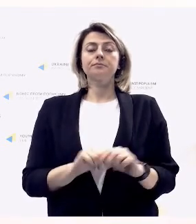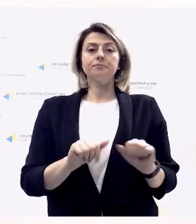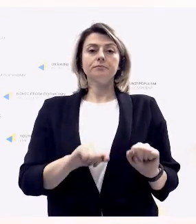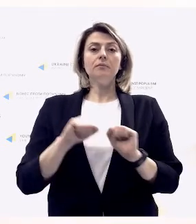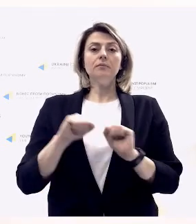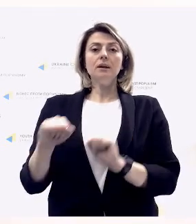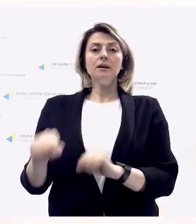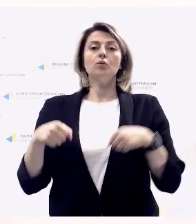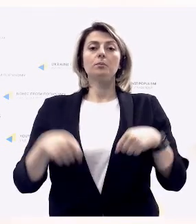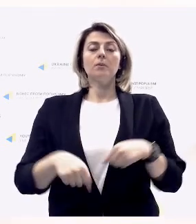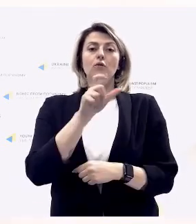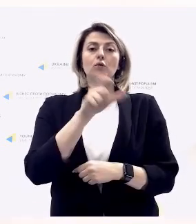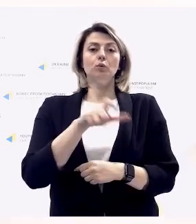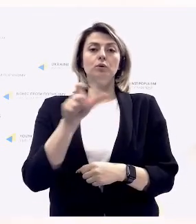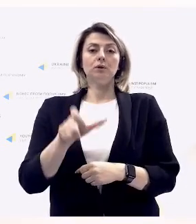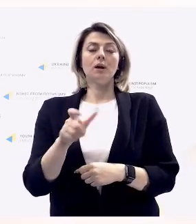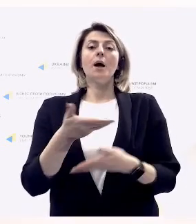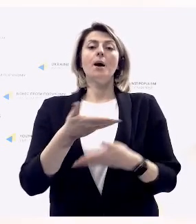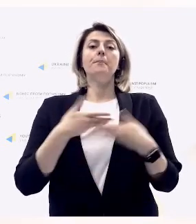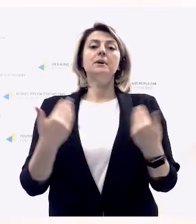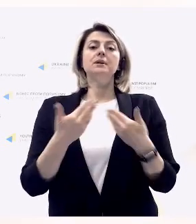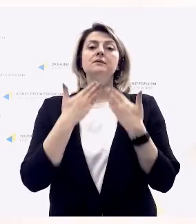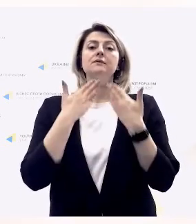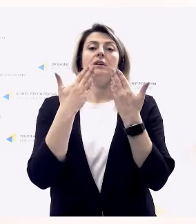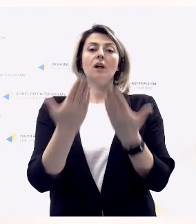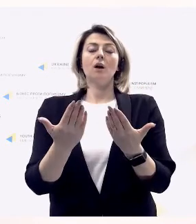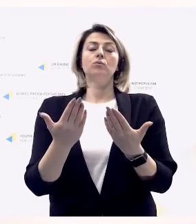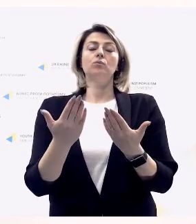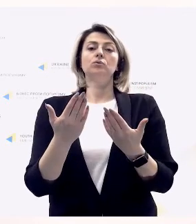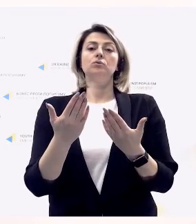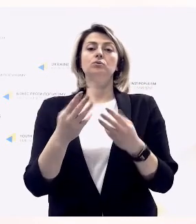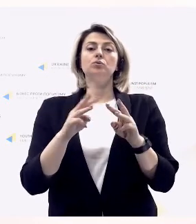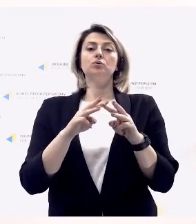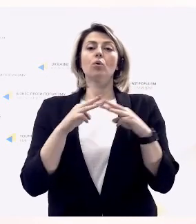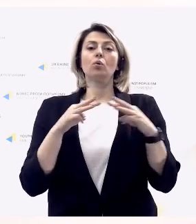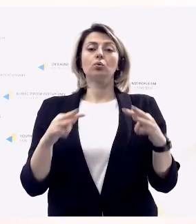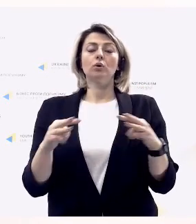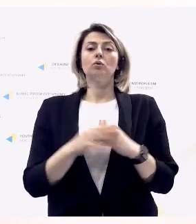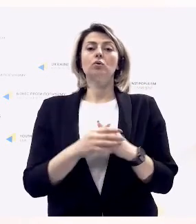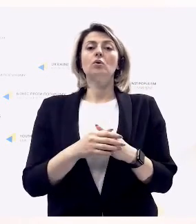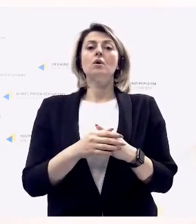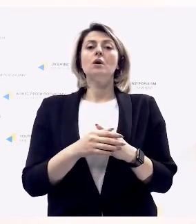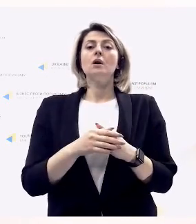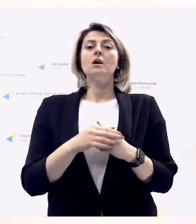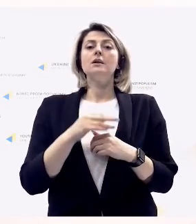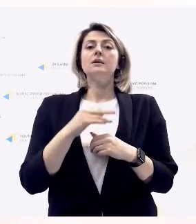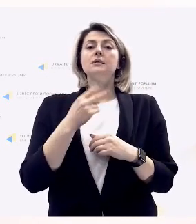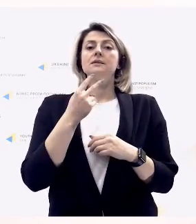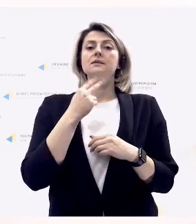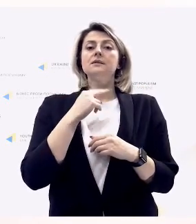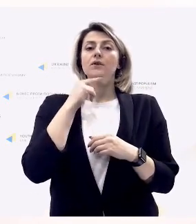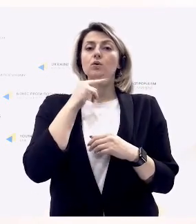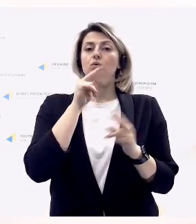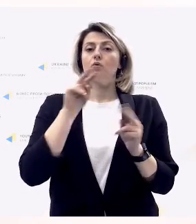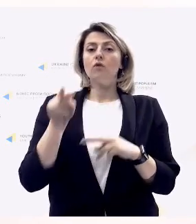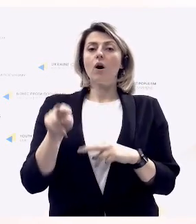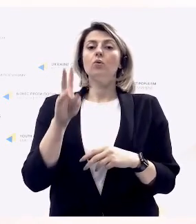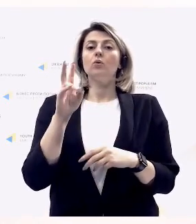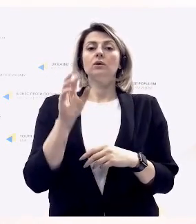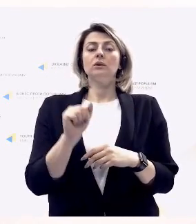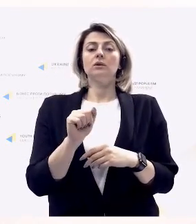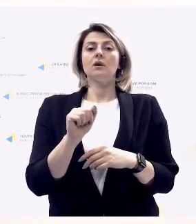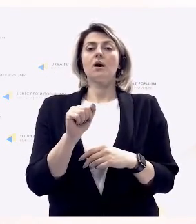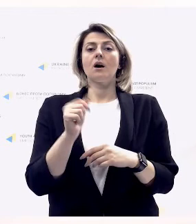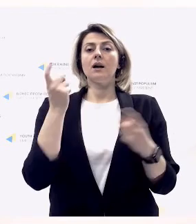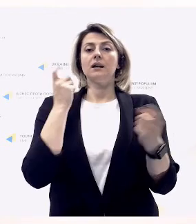захисту прав людини по всій території. Ми звертаємось до уряду звернути увагу на інформацію в нашому